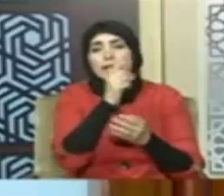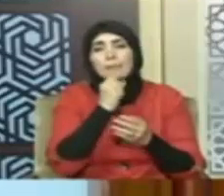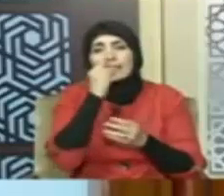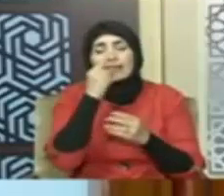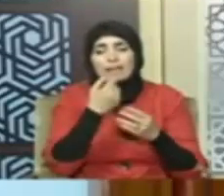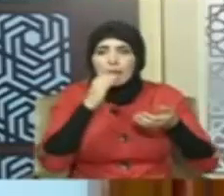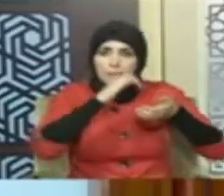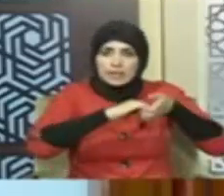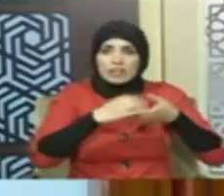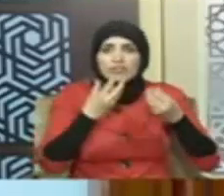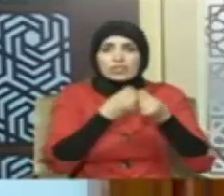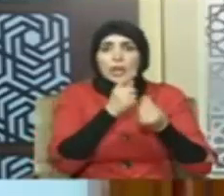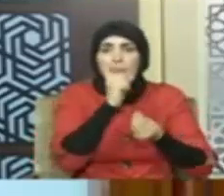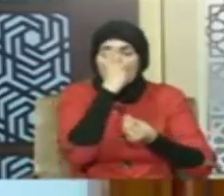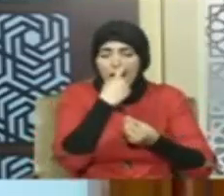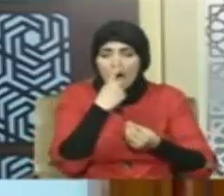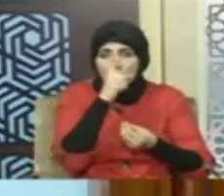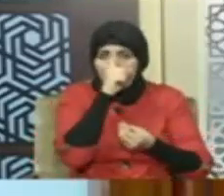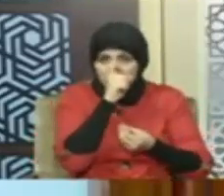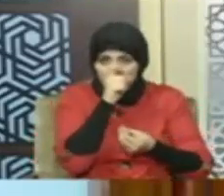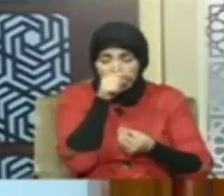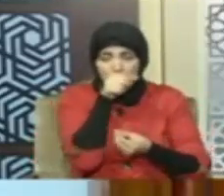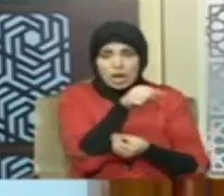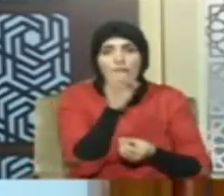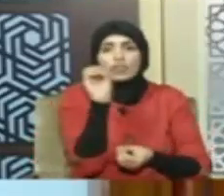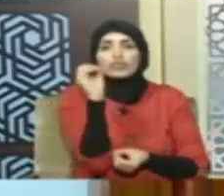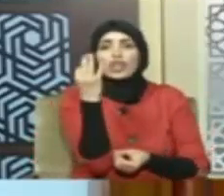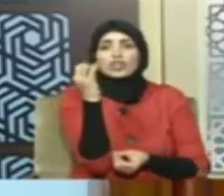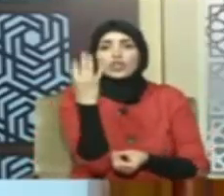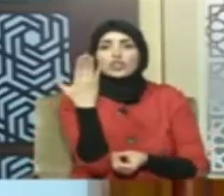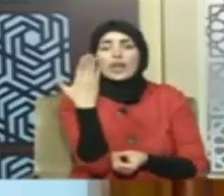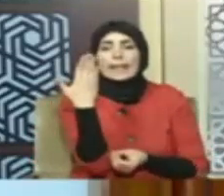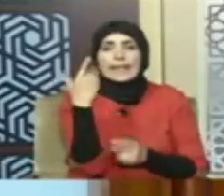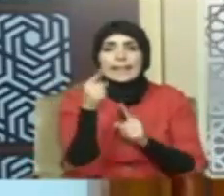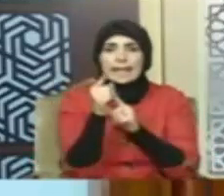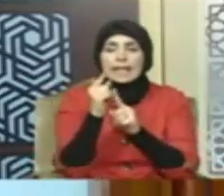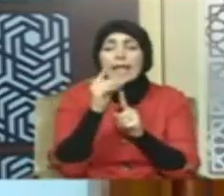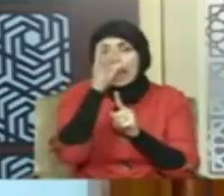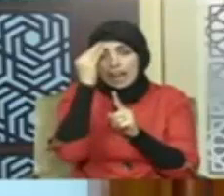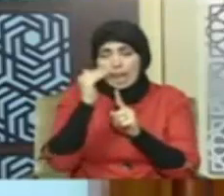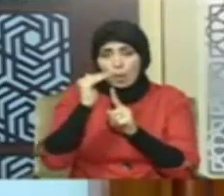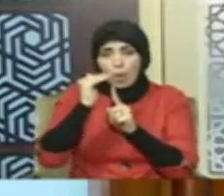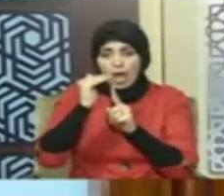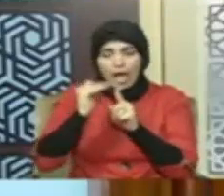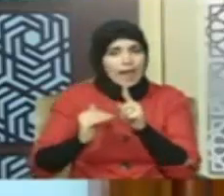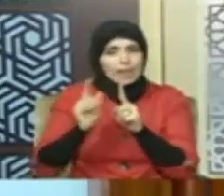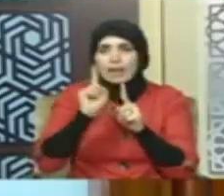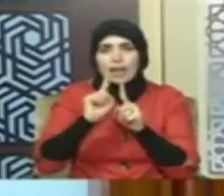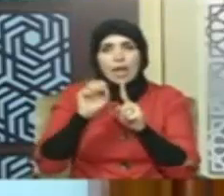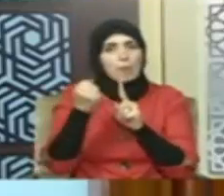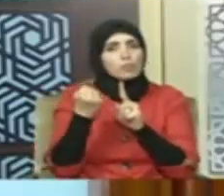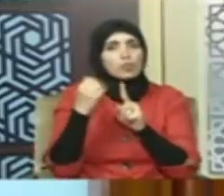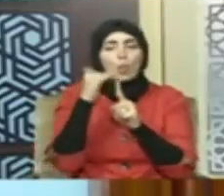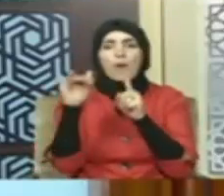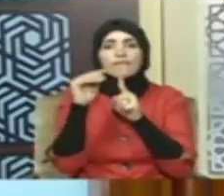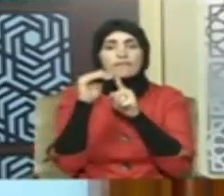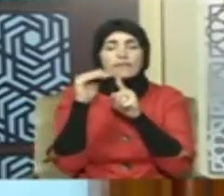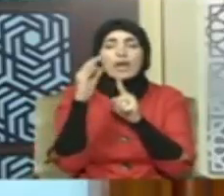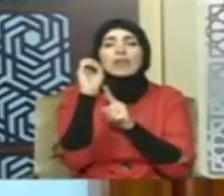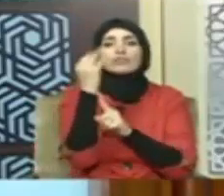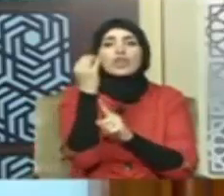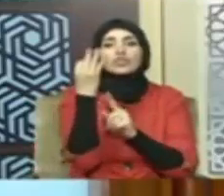الشريف ب13 جنيه كحد أدنى، ومن زاد زاد الله عليه، ومن وسع وسع الله